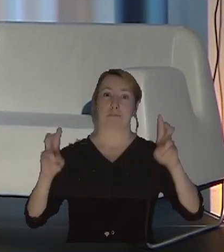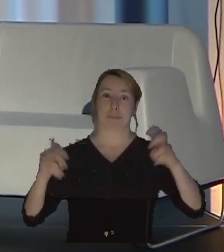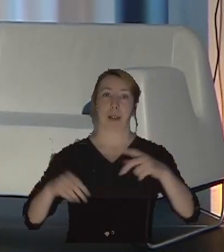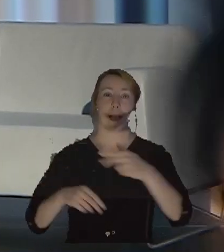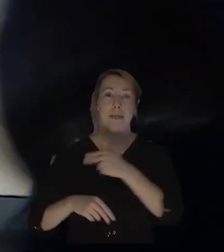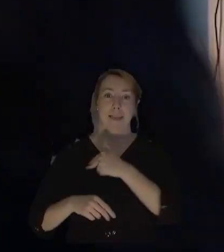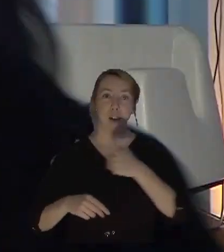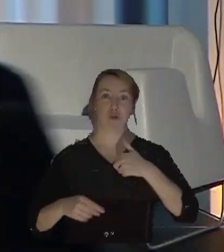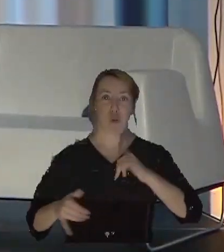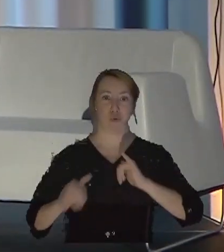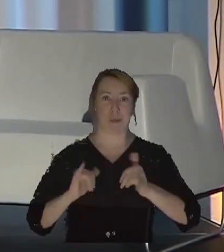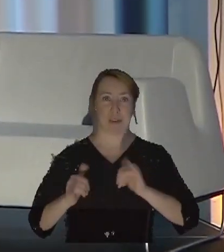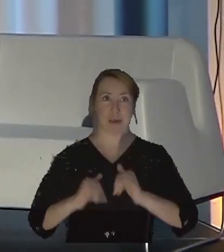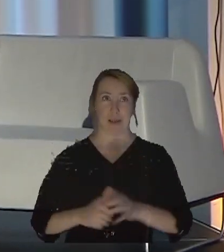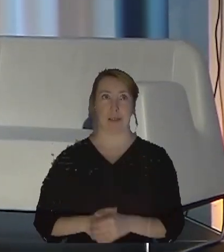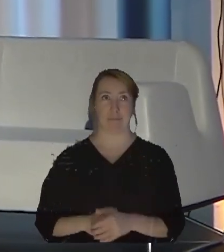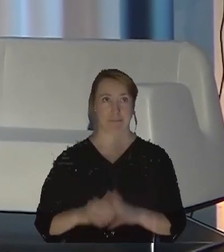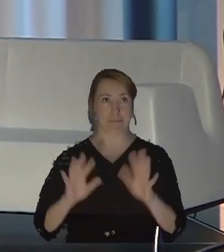brawa.